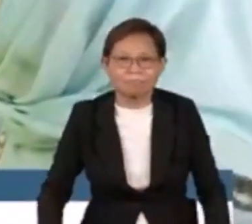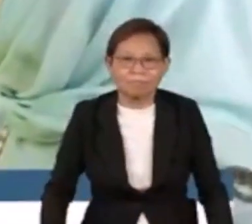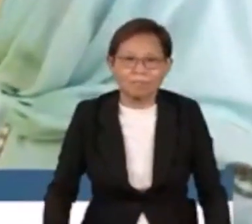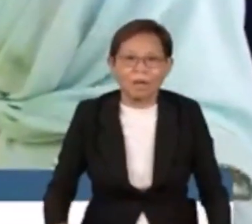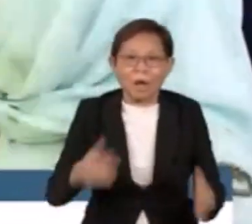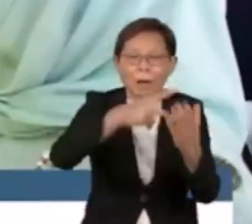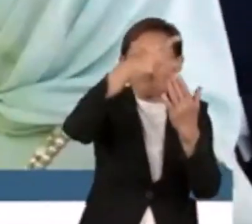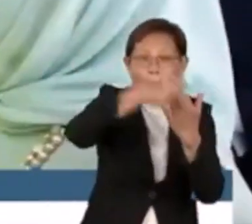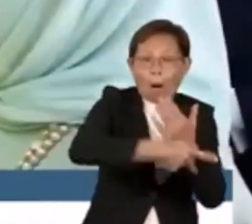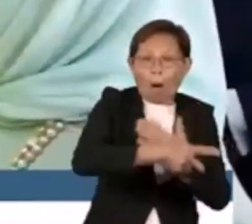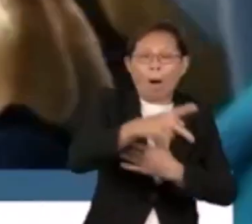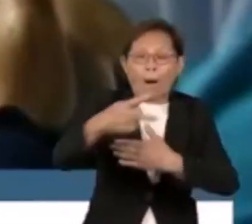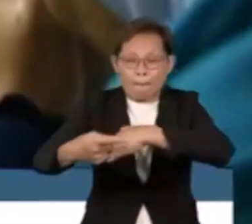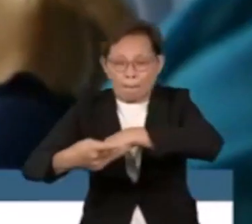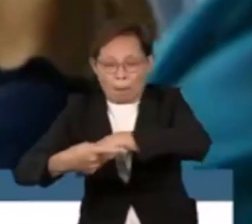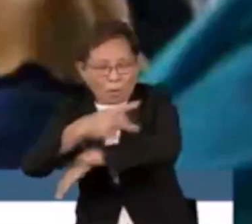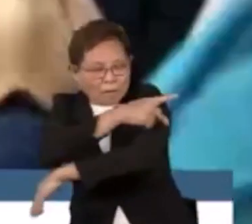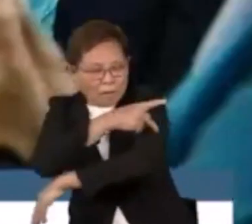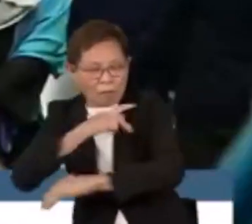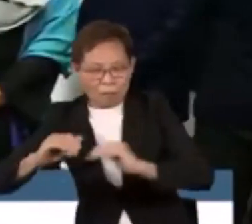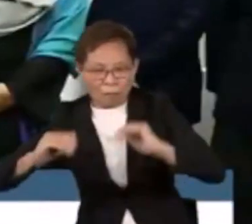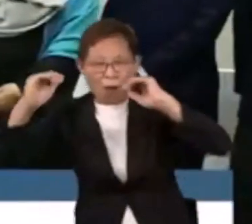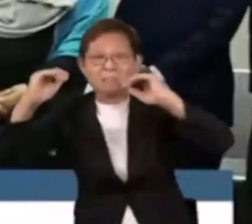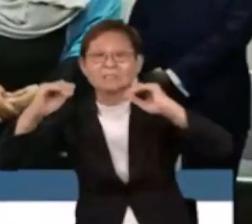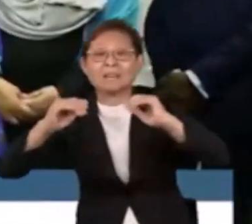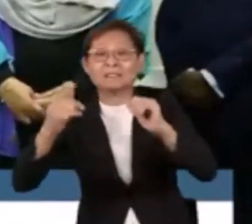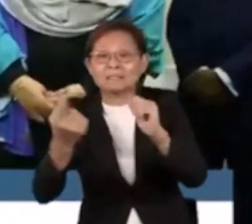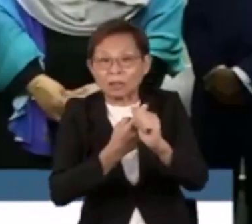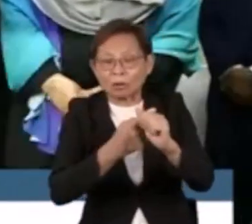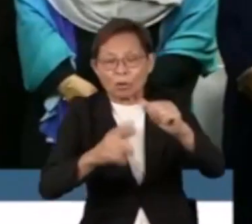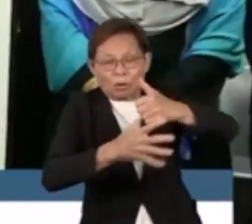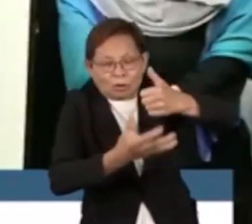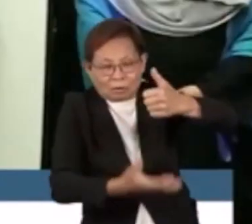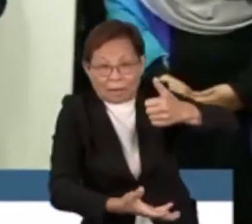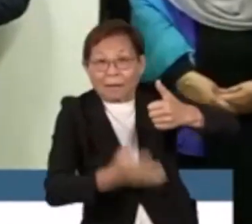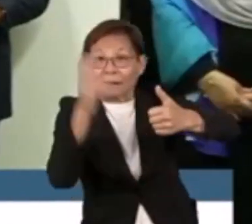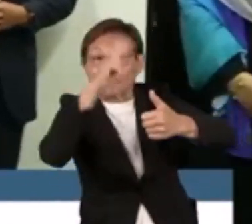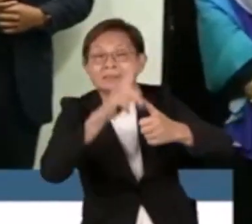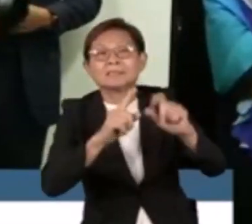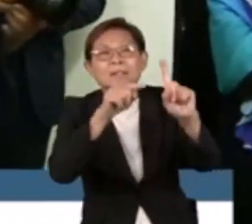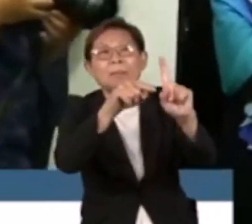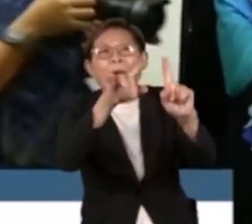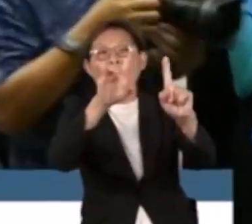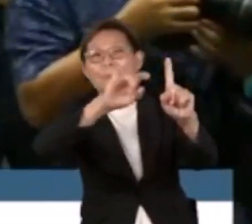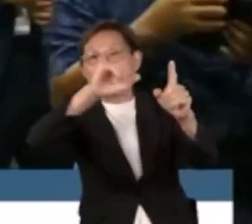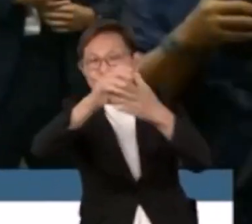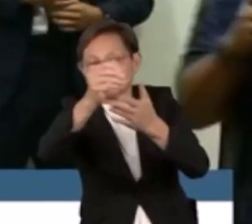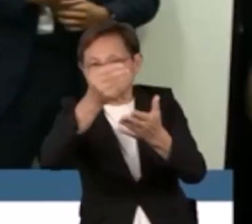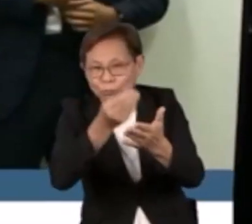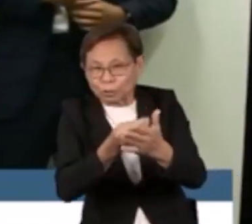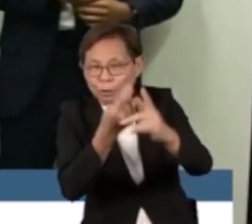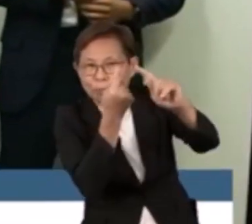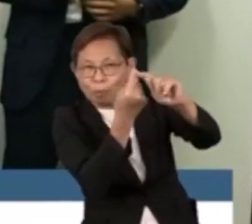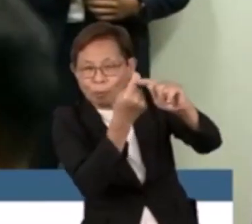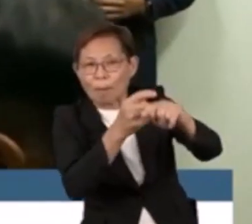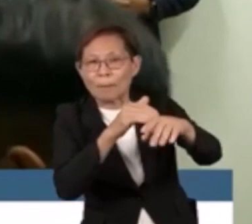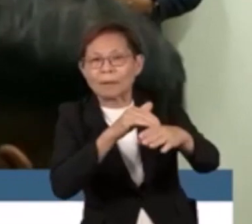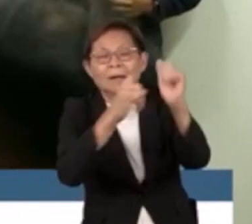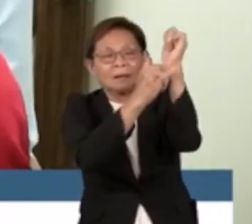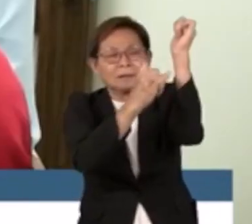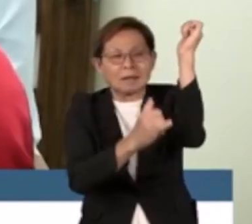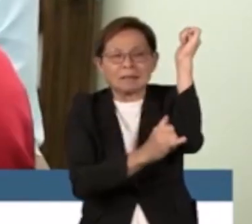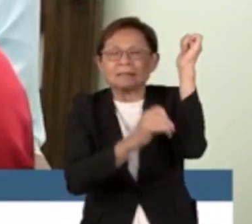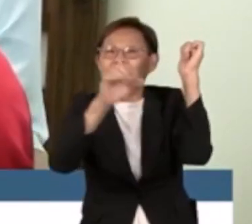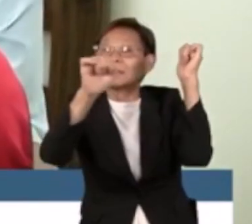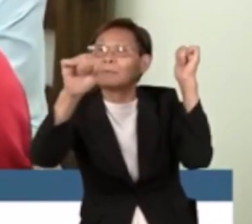Project poliklinik pasal 1 itu dibangunkan hasil dana tajaan sebanyak 1 puluhan 8 juta Ringgit daripada Yayasan